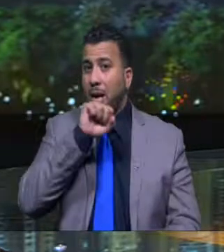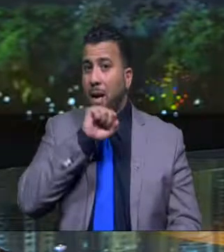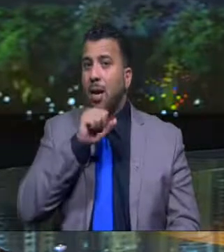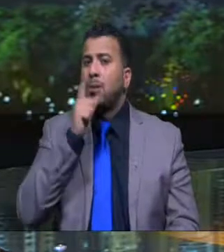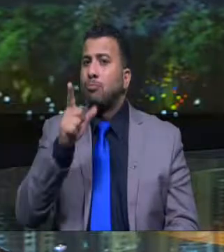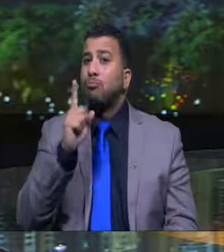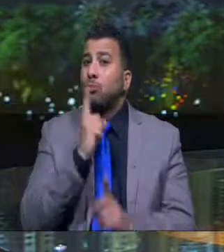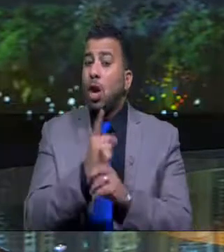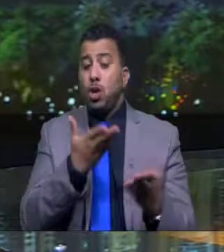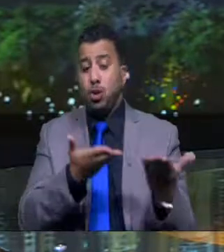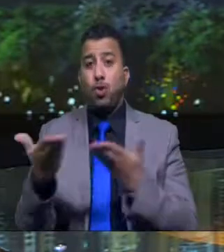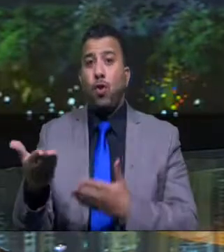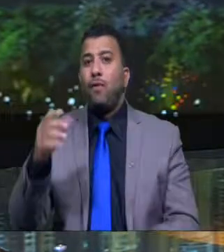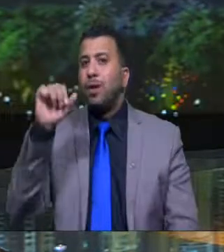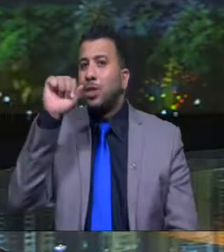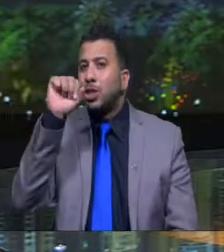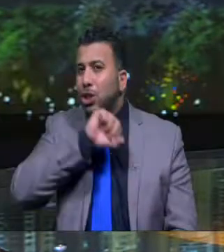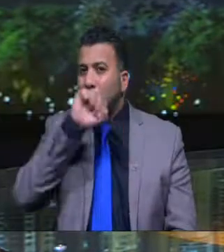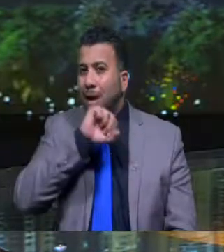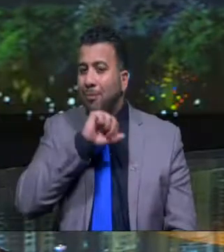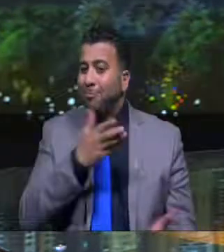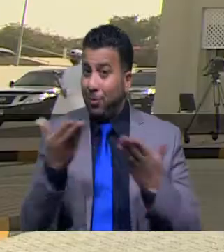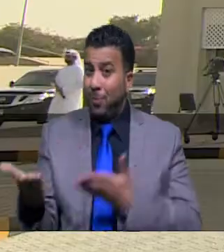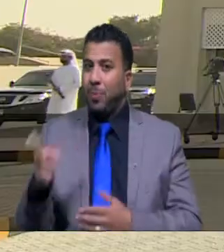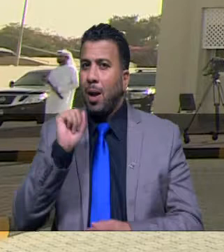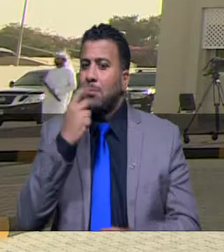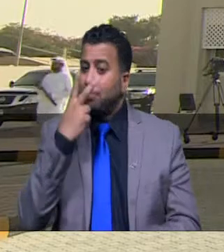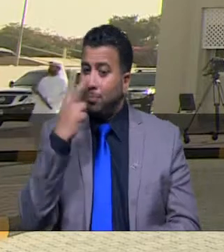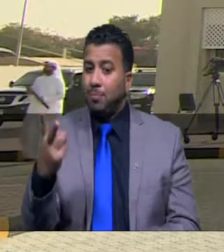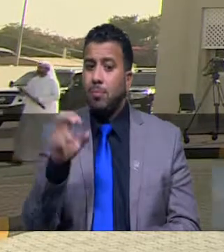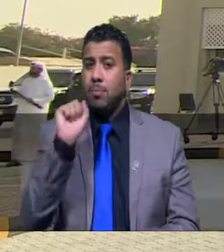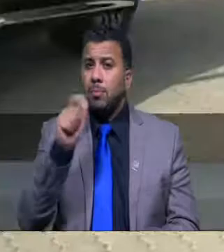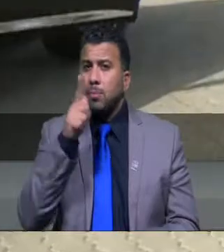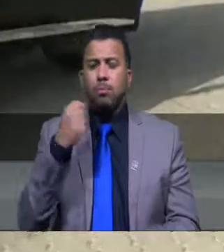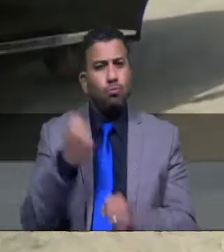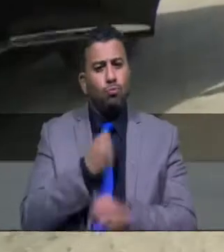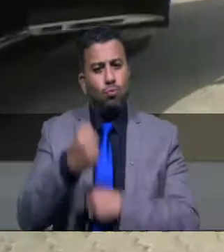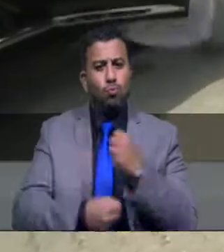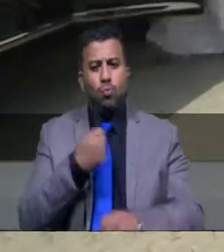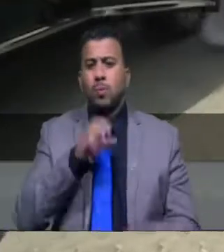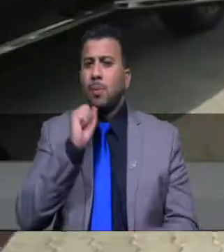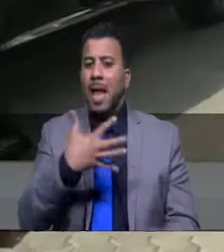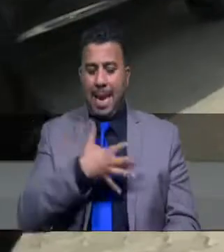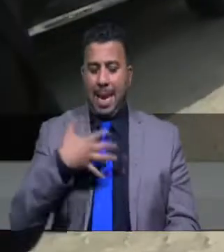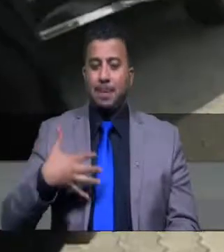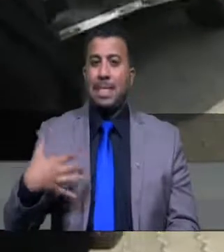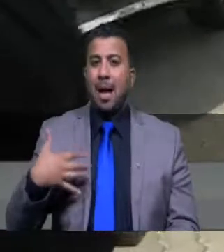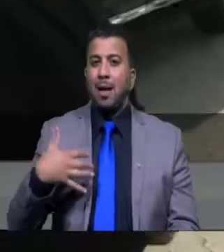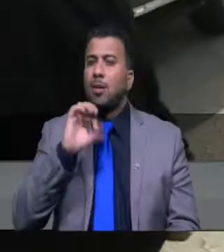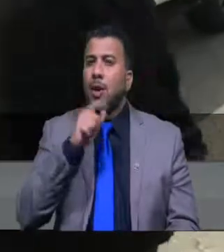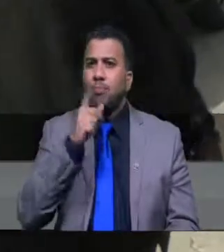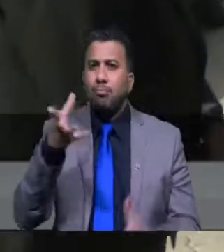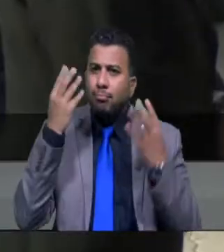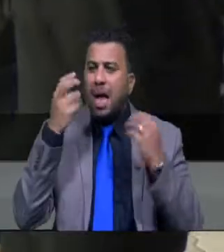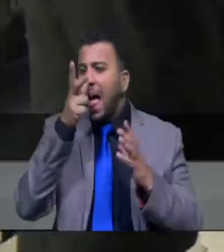الشارقة في مستهل اللقاء بضيوف الإمارة، واطلع سموه على جهود البعثة النمساوية في علم